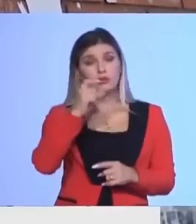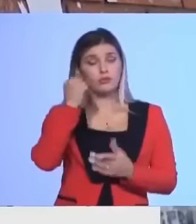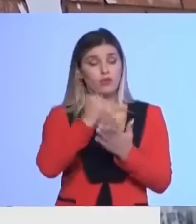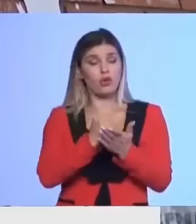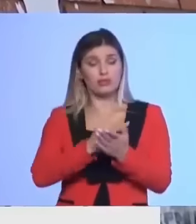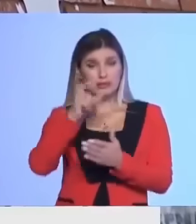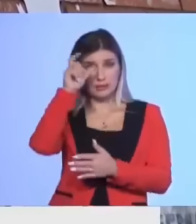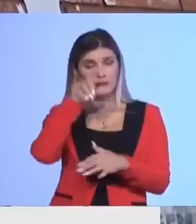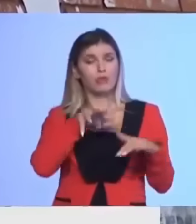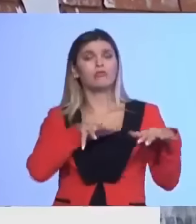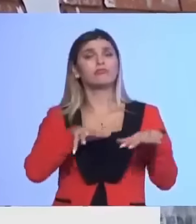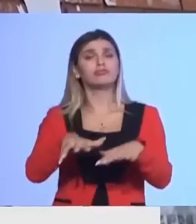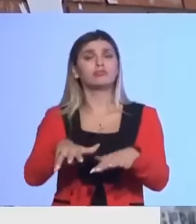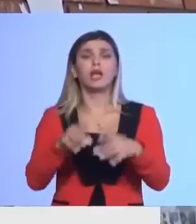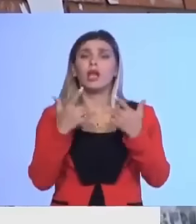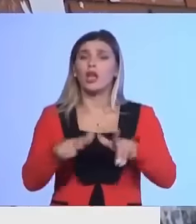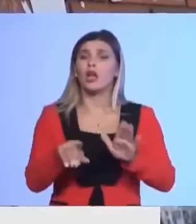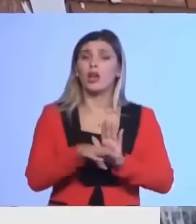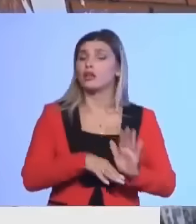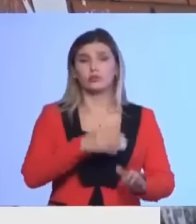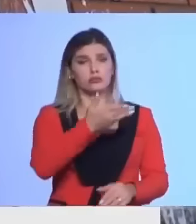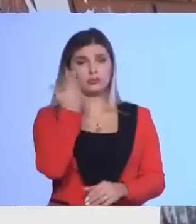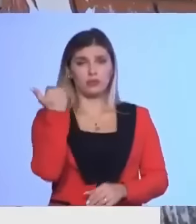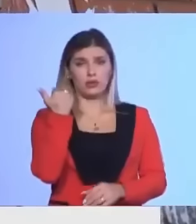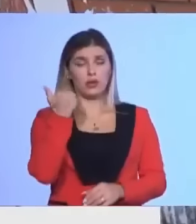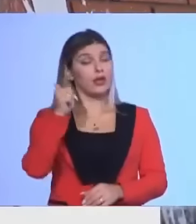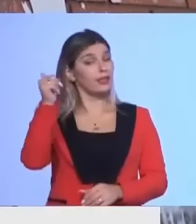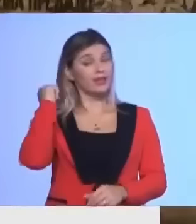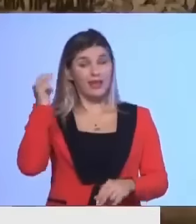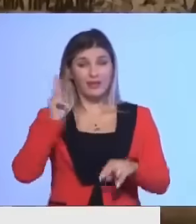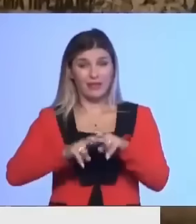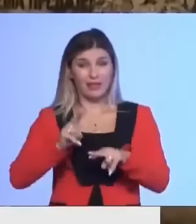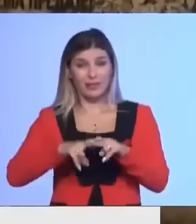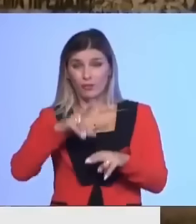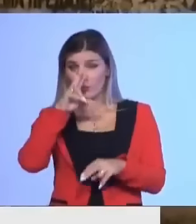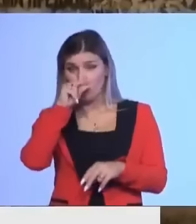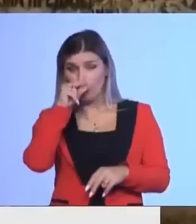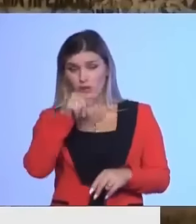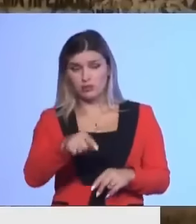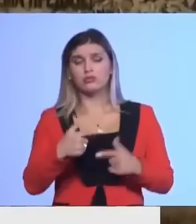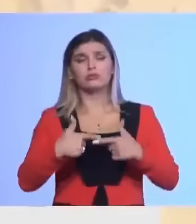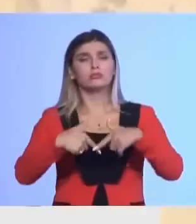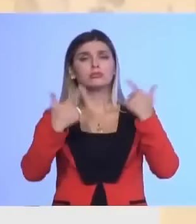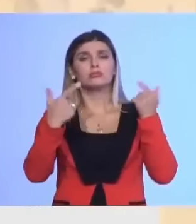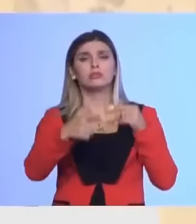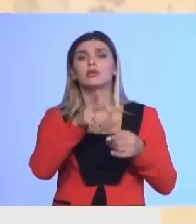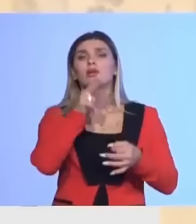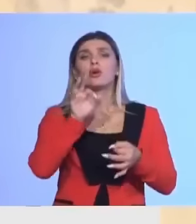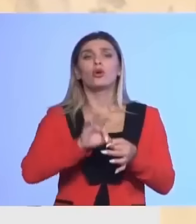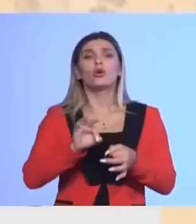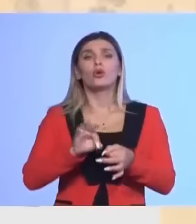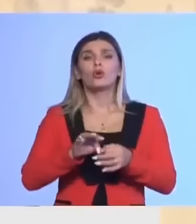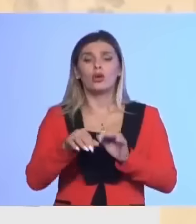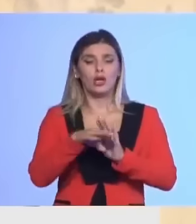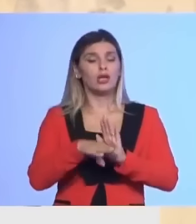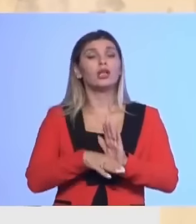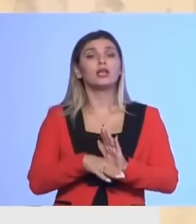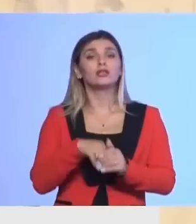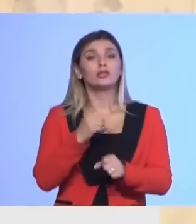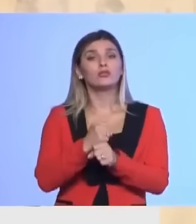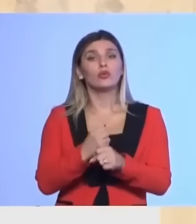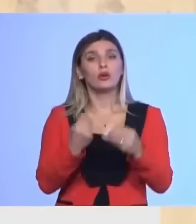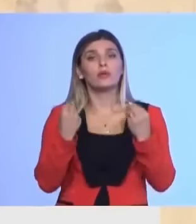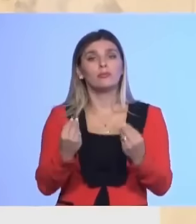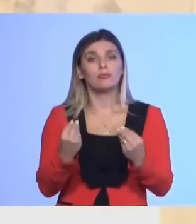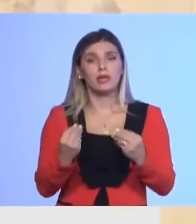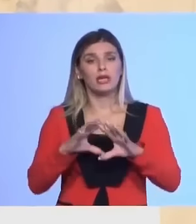në territorin e Republikës së Kosovës. Veprimet e ndërmarra ditën e djeshme nga policia janë vetëm në shërbim të mbrojtjes së sundimit ligjit, konkurrueshmërisë